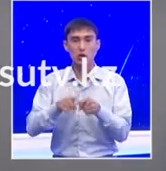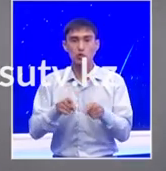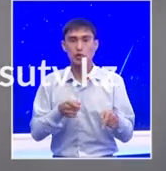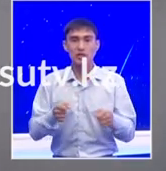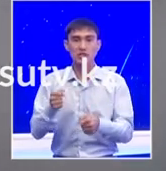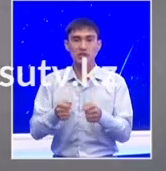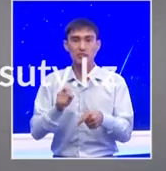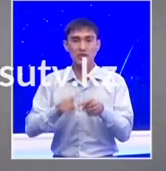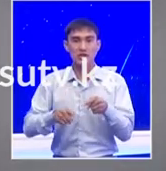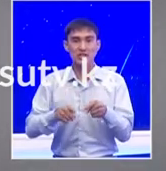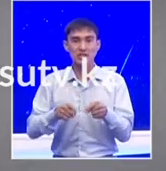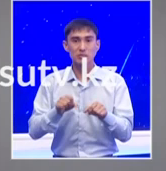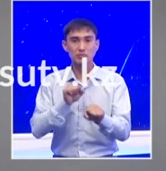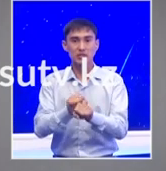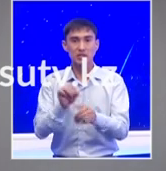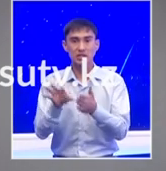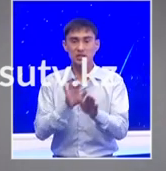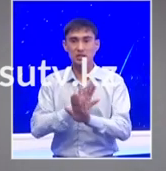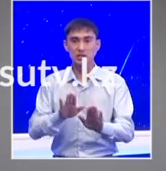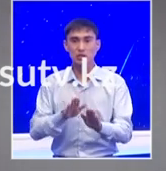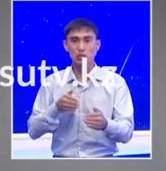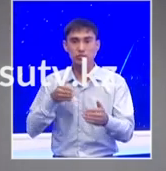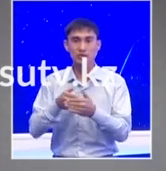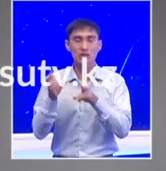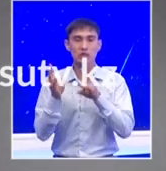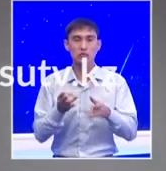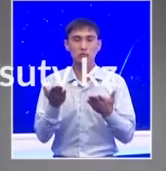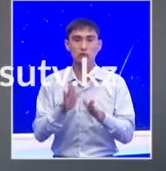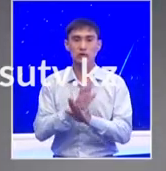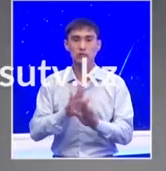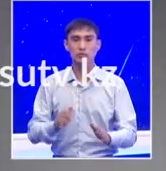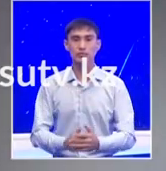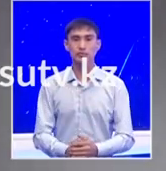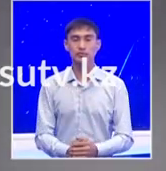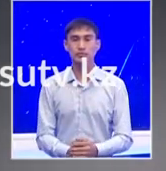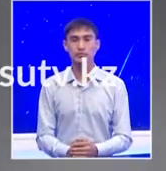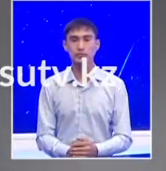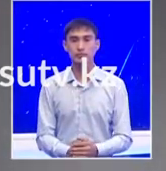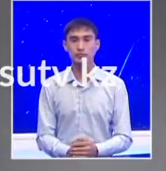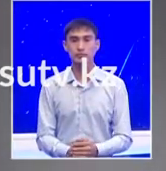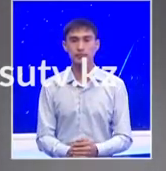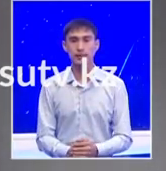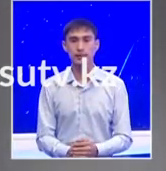режим и избегать резкого торможения, чтобы не допустить аварийных случаев и затора на дорогах.